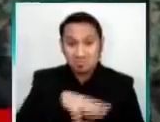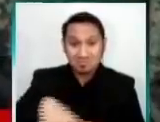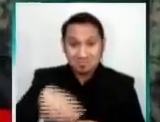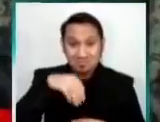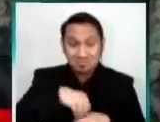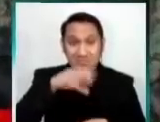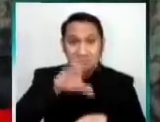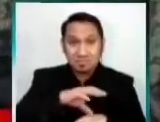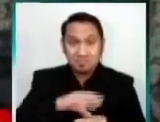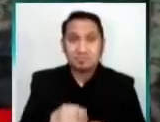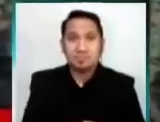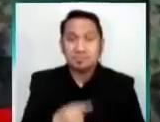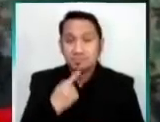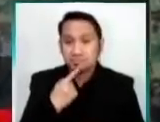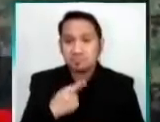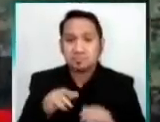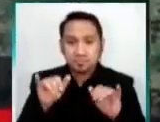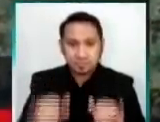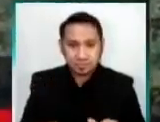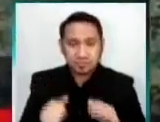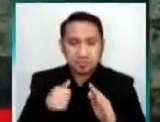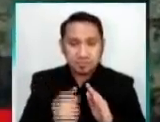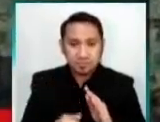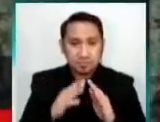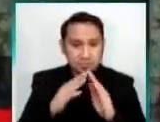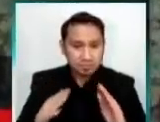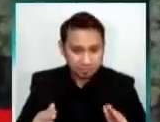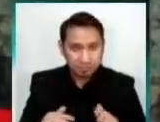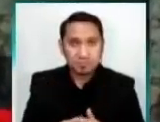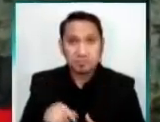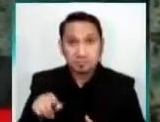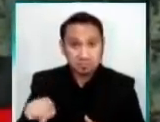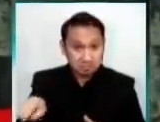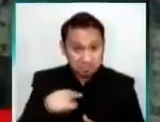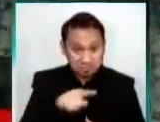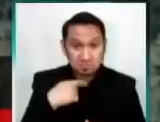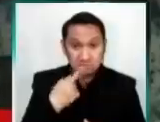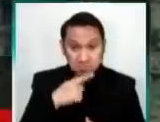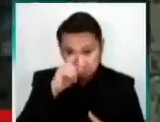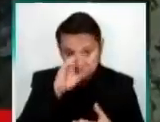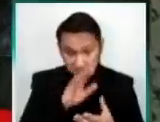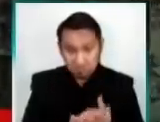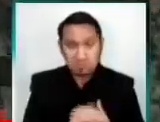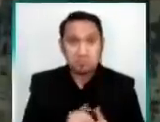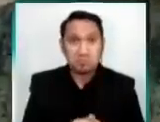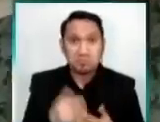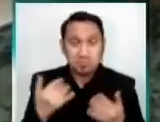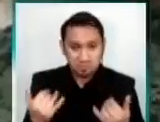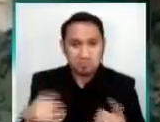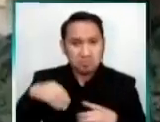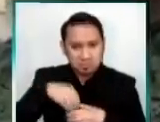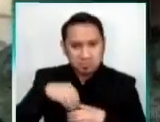home as much as possible yung ating mga deboto sa ating mahal na poong Nazareno. Maghawak-hawak kayong kamay sa loob ng